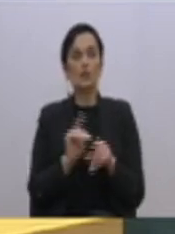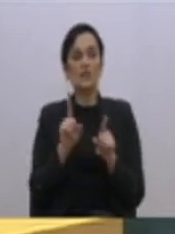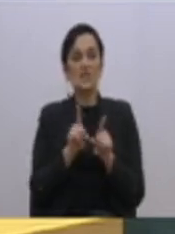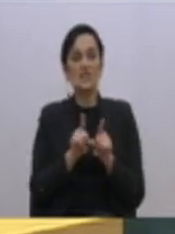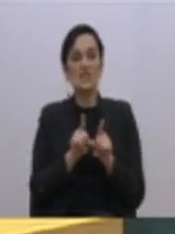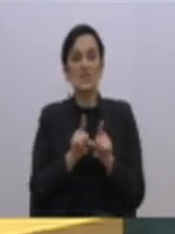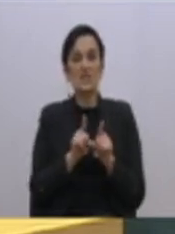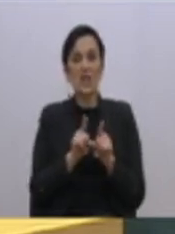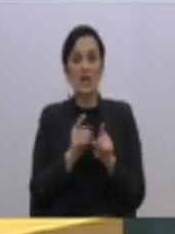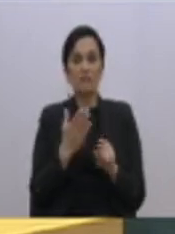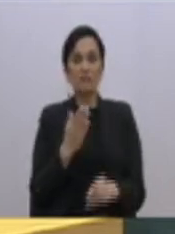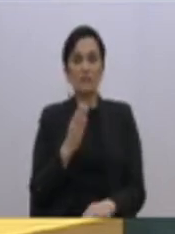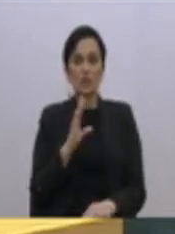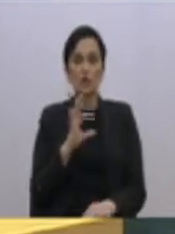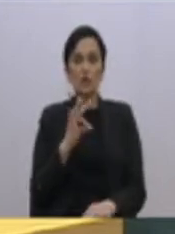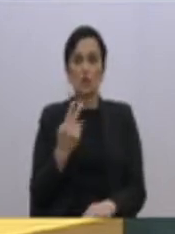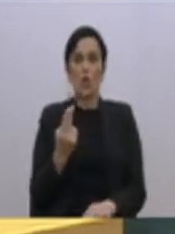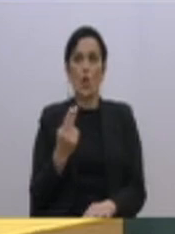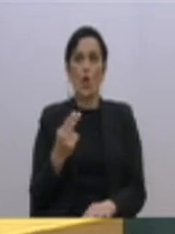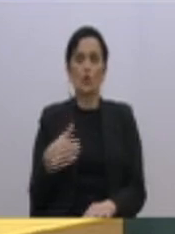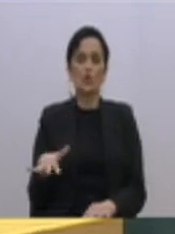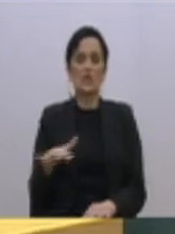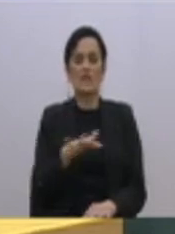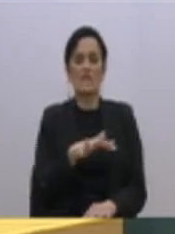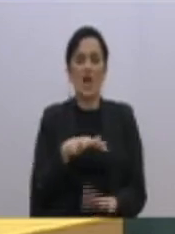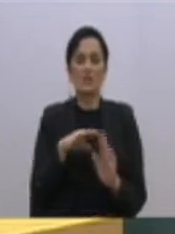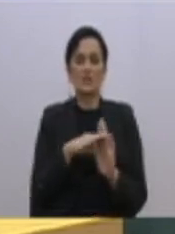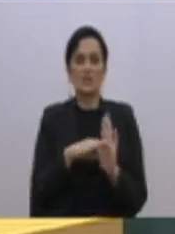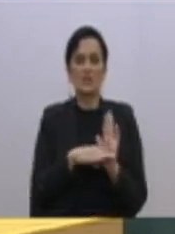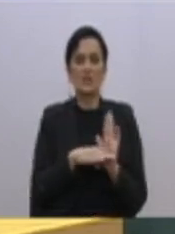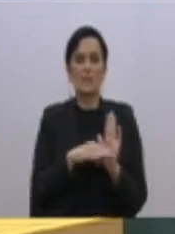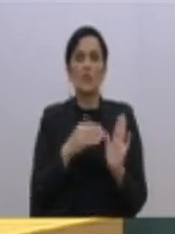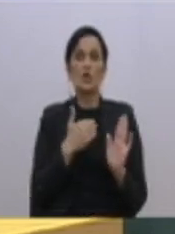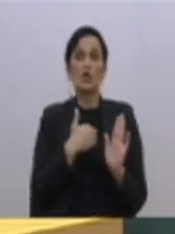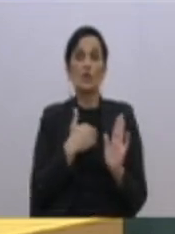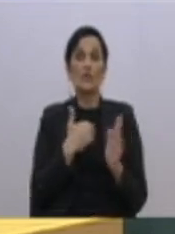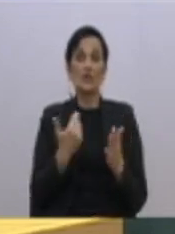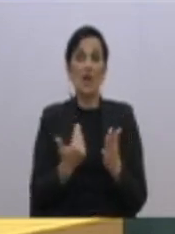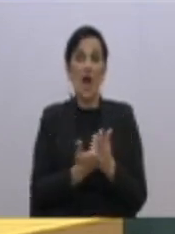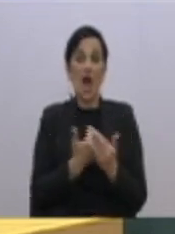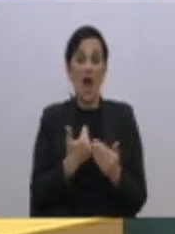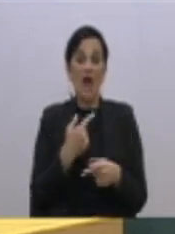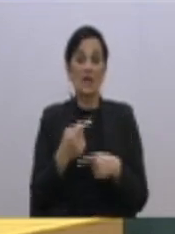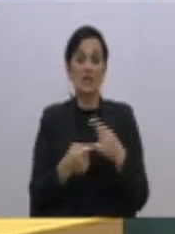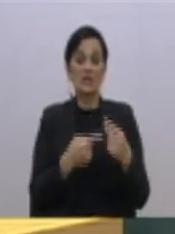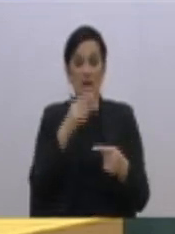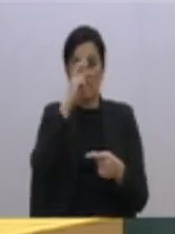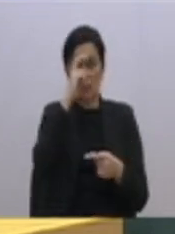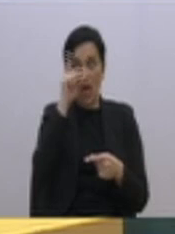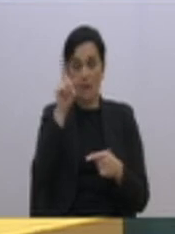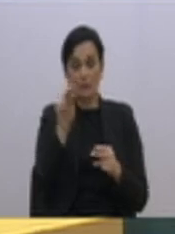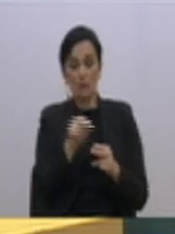რაღაცნაირი სოციალისტური ქვეყნის სისტემა, სადაც გვინდა რომ ახალი თაობა აღზარდოს სახელმწიფო,